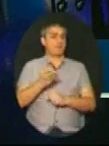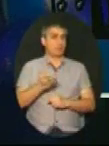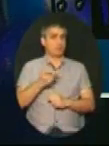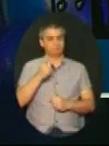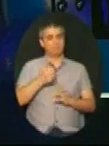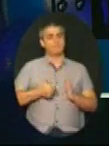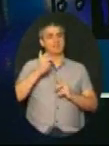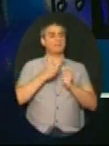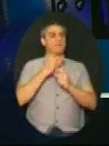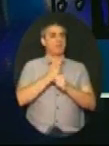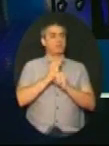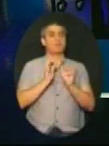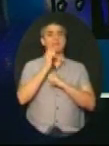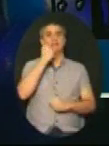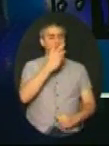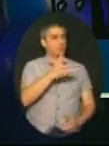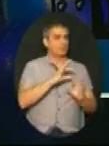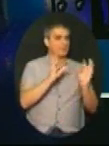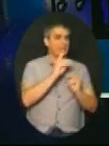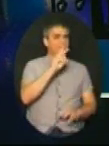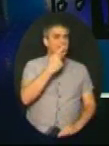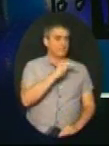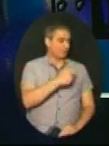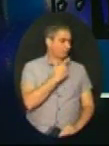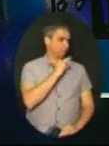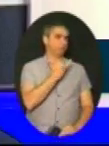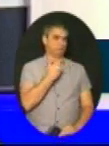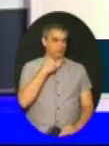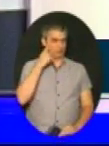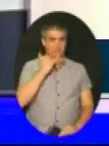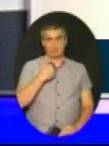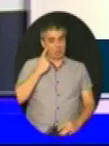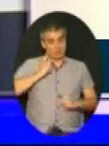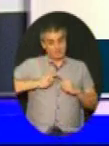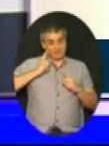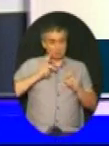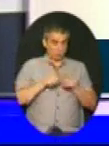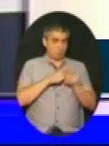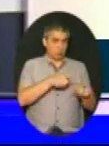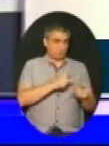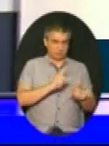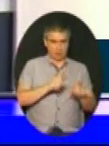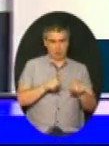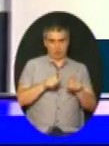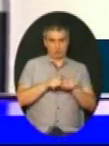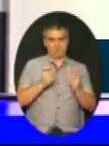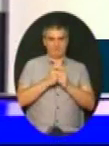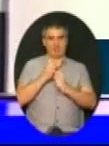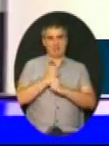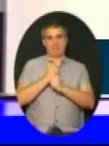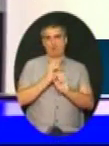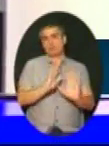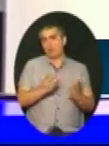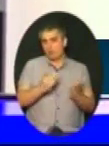של מנהיגי מפלגת העבודה, המחנה הציוני, דפנה, נתחיל איתך. כן, אני חושבת שכן, אני לא יודעת אם בדיוק באריזה הזו, בטח לא באריזה של מפלגת